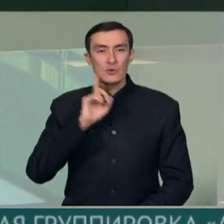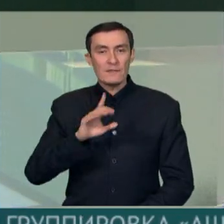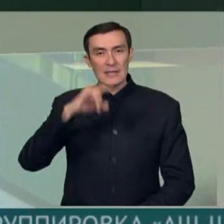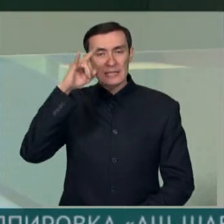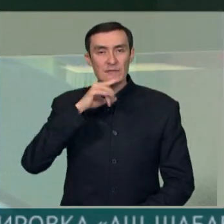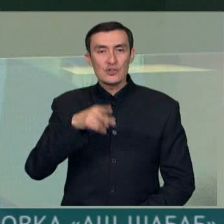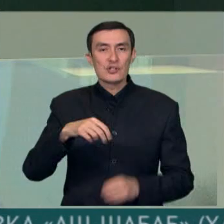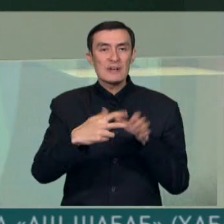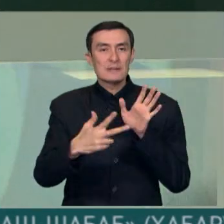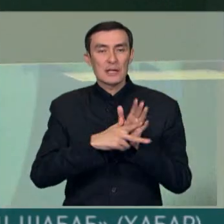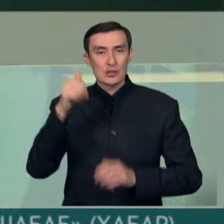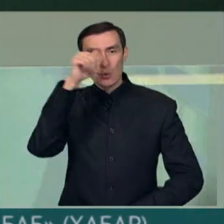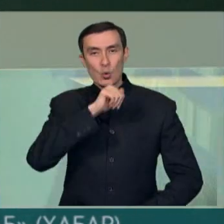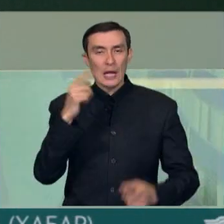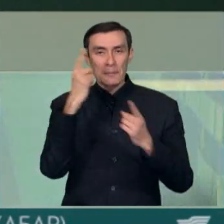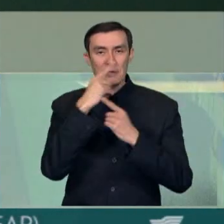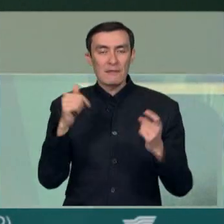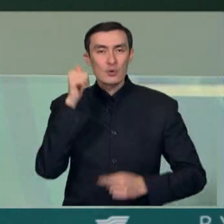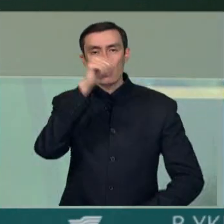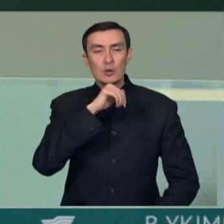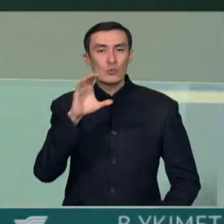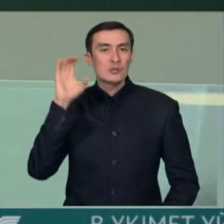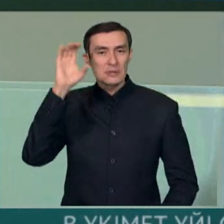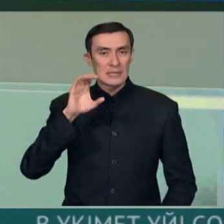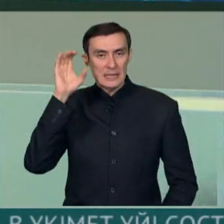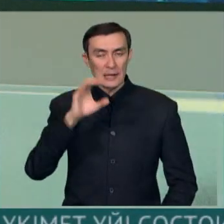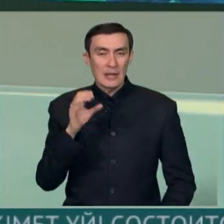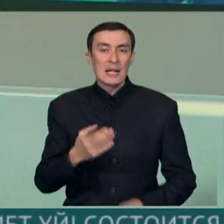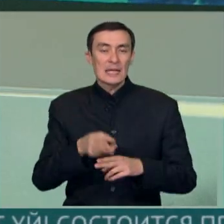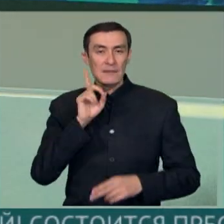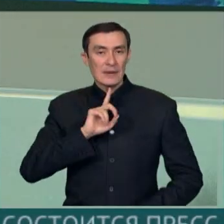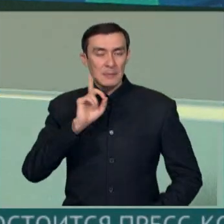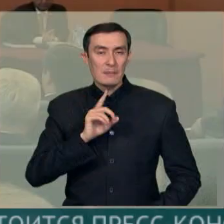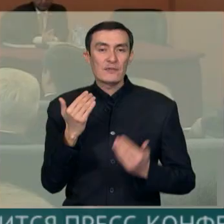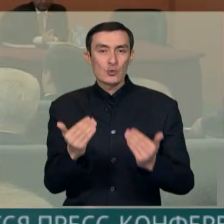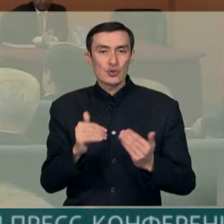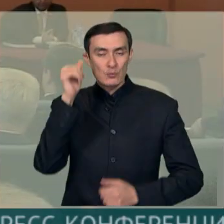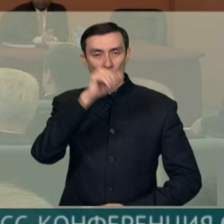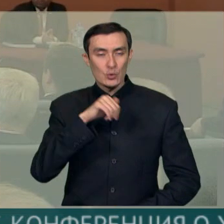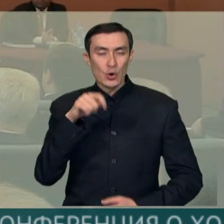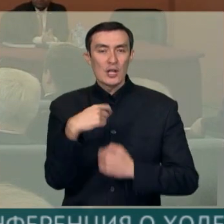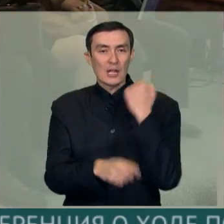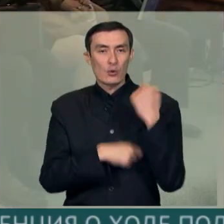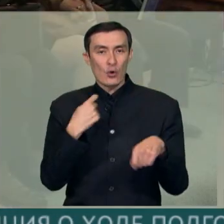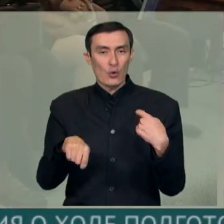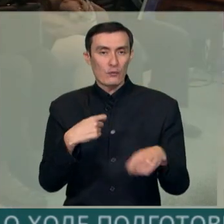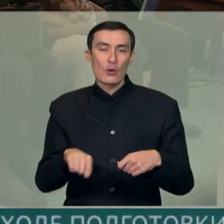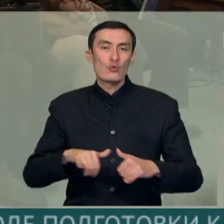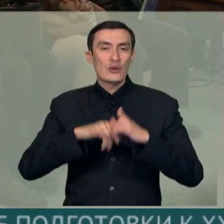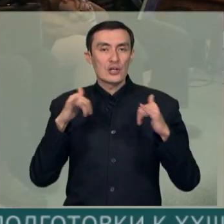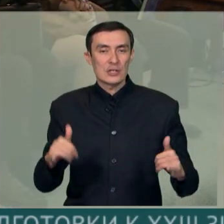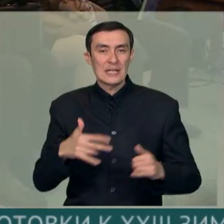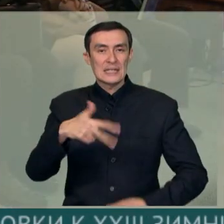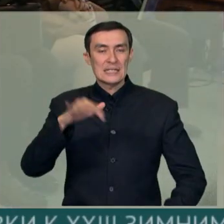Казахстане 2018 год объявлен годом Узбекистана. Тем временем, в текущем году товарооборот между странами